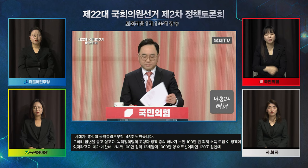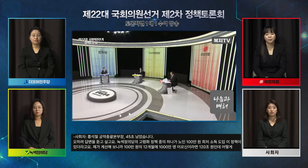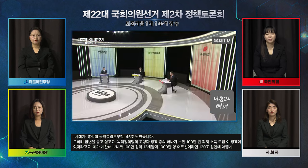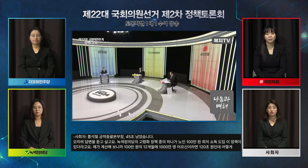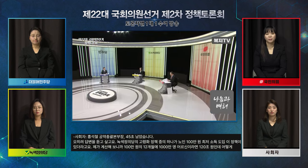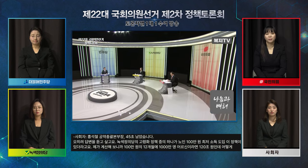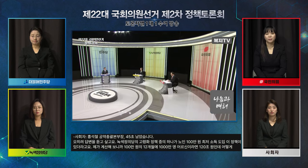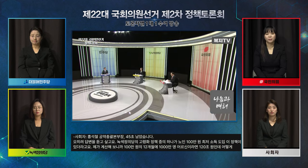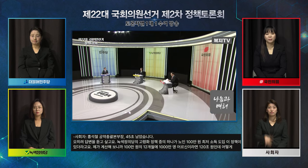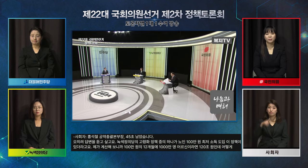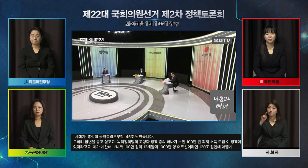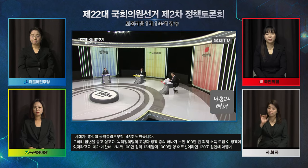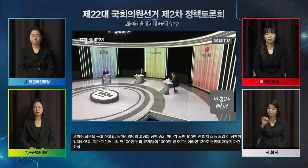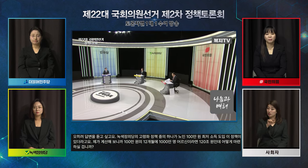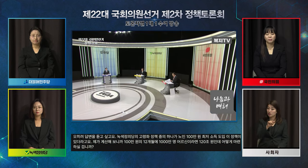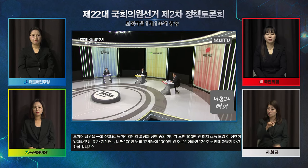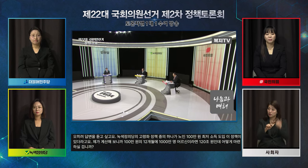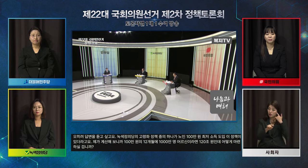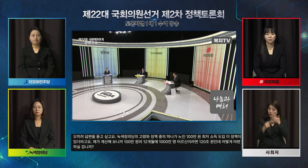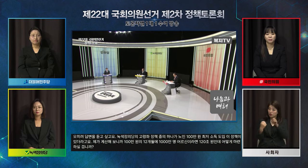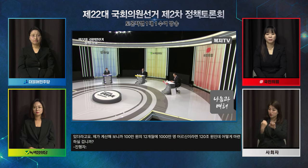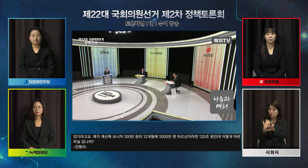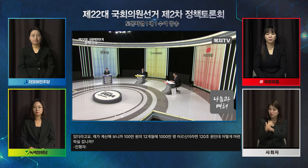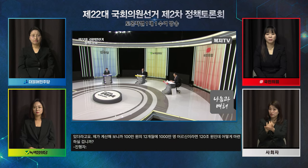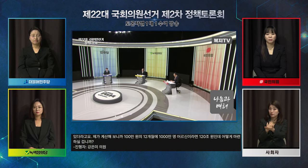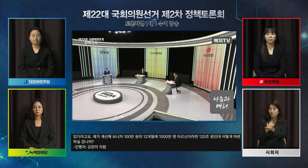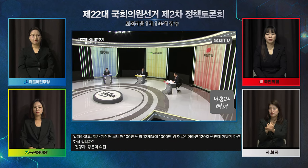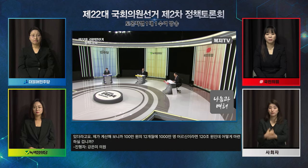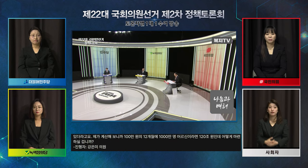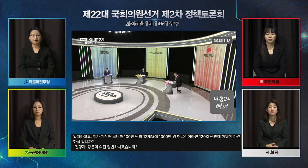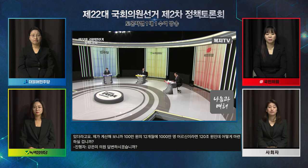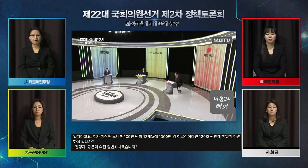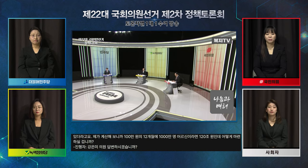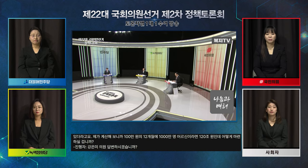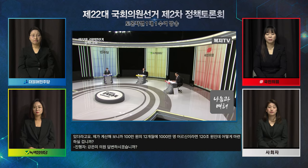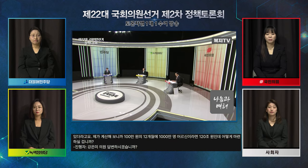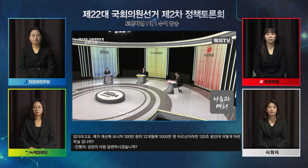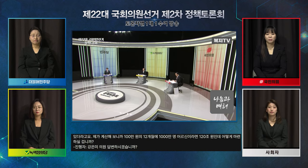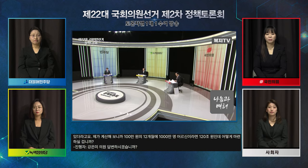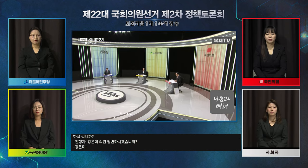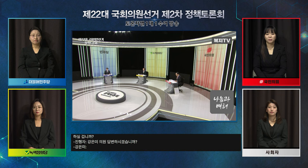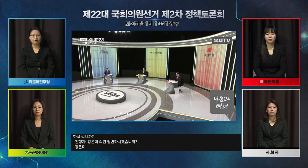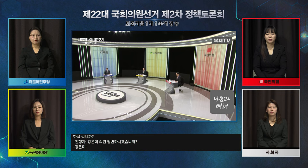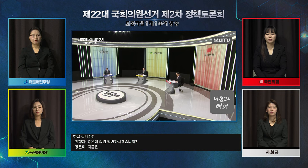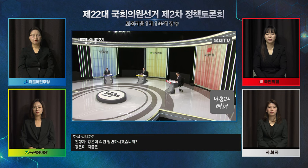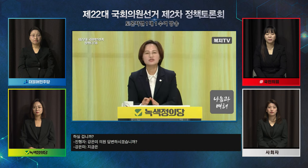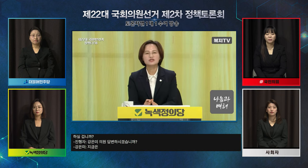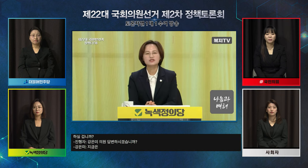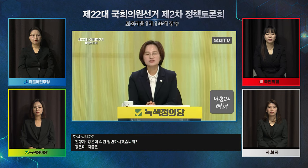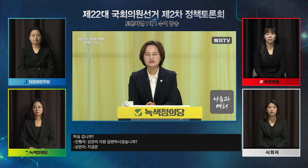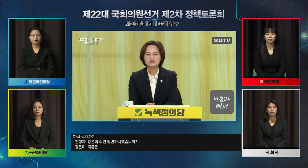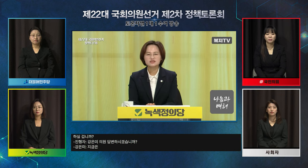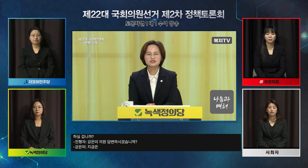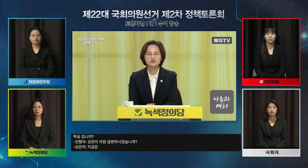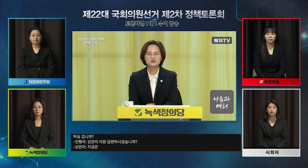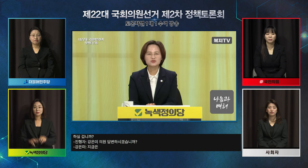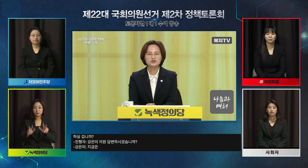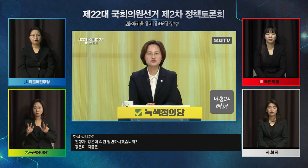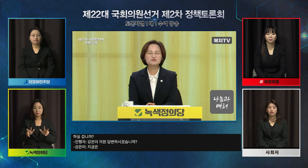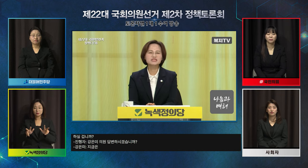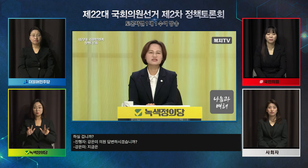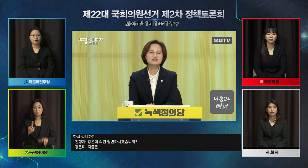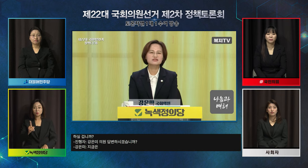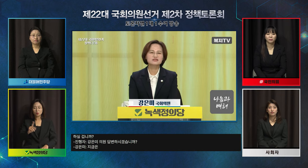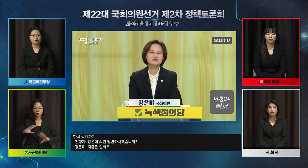강은미 의원 답변하시겠습니까? 네. 지금은 실제로